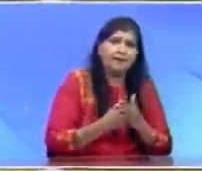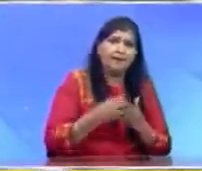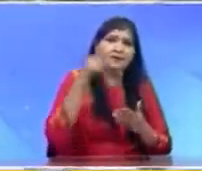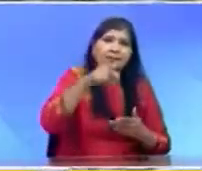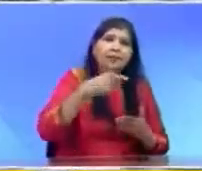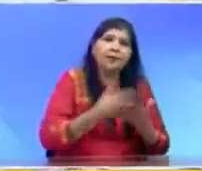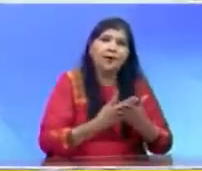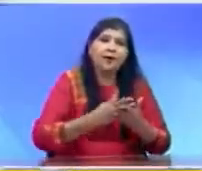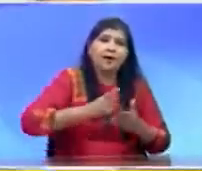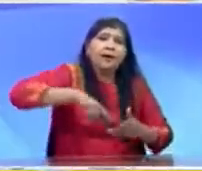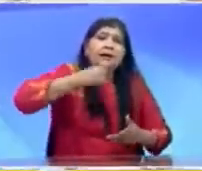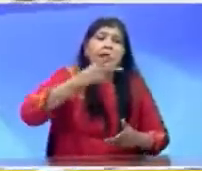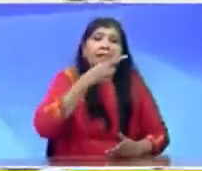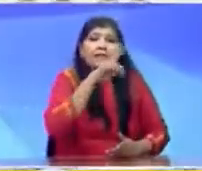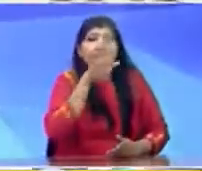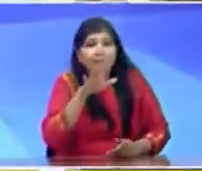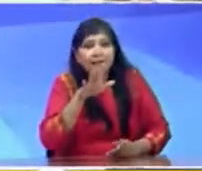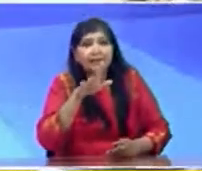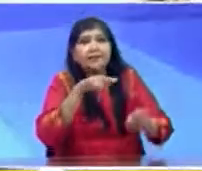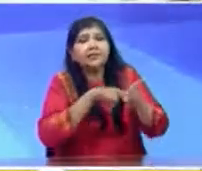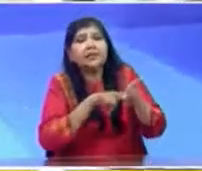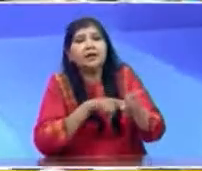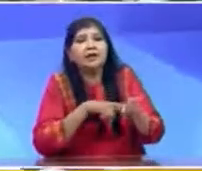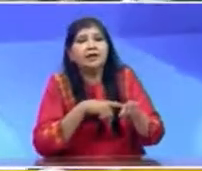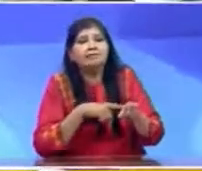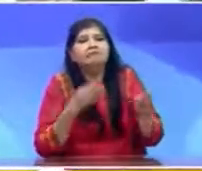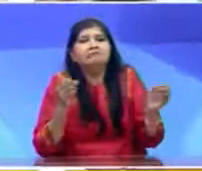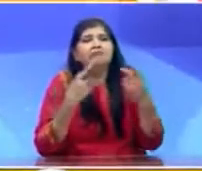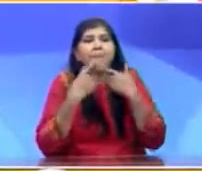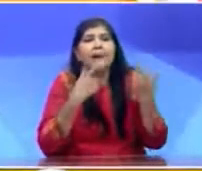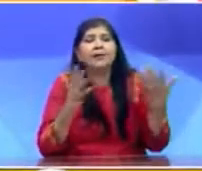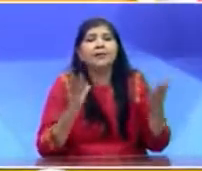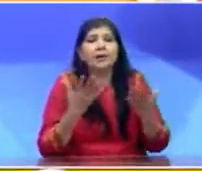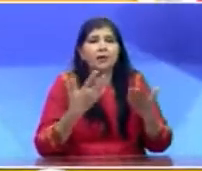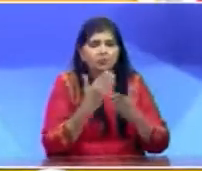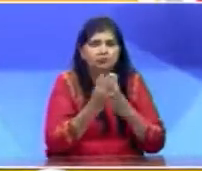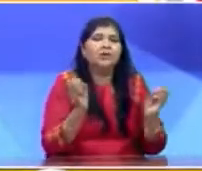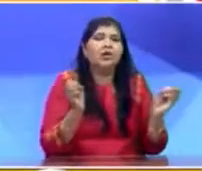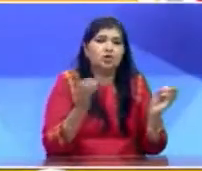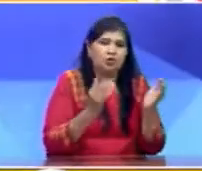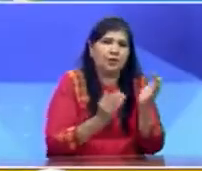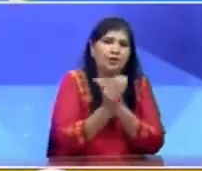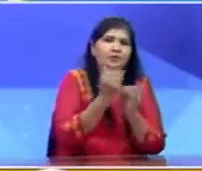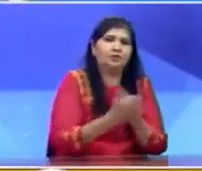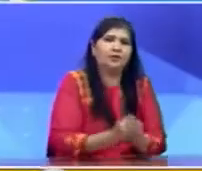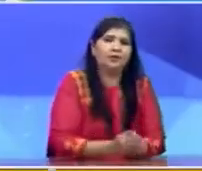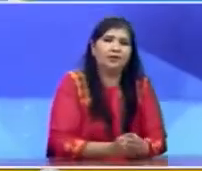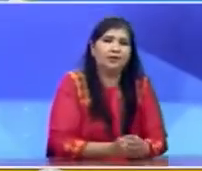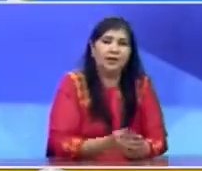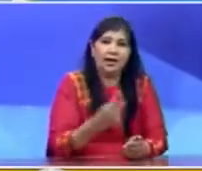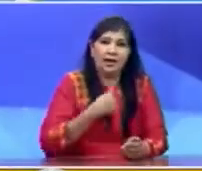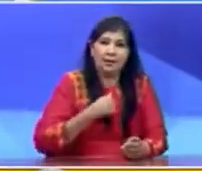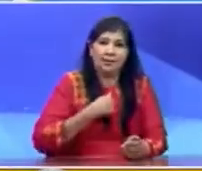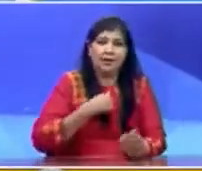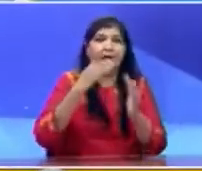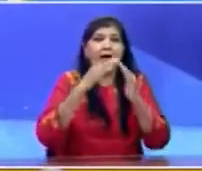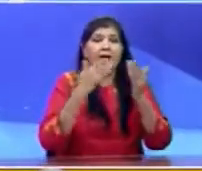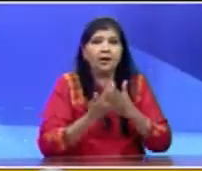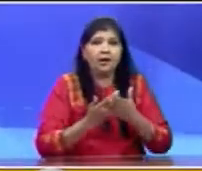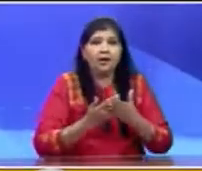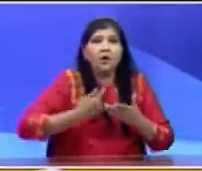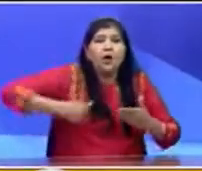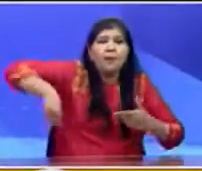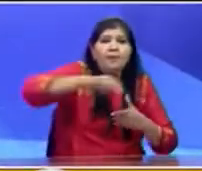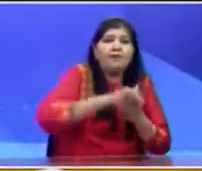हमारे अगले 25 साल की यात्रा भी शुरू हो चुकी होगी। अपने घर और अपनों के घर